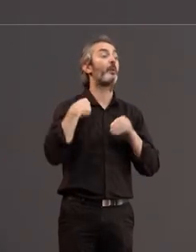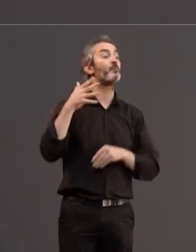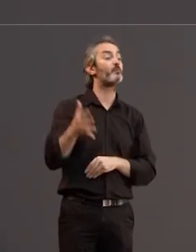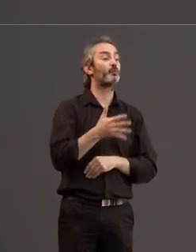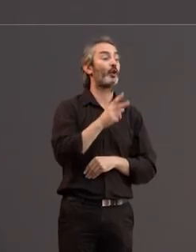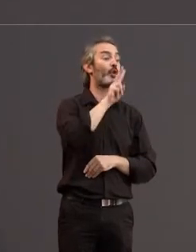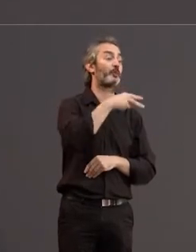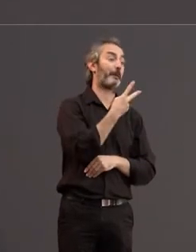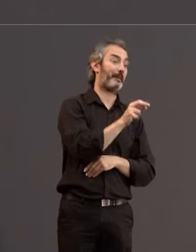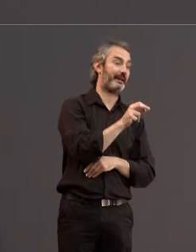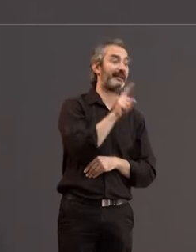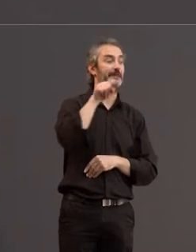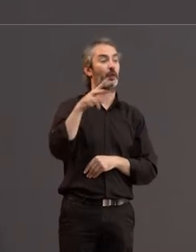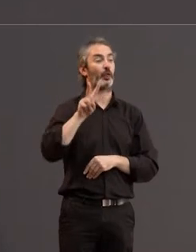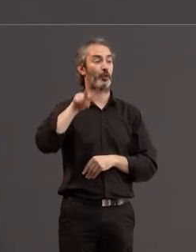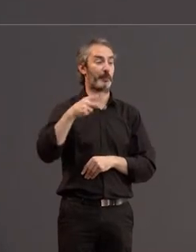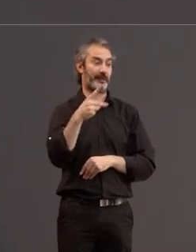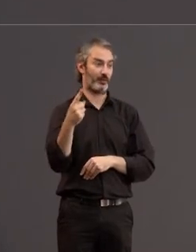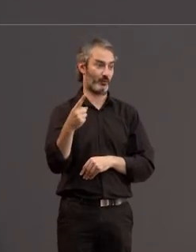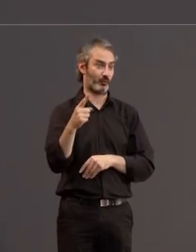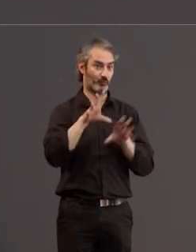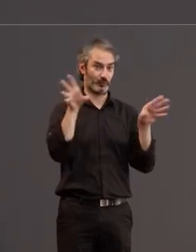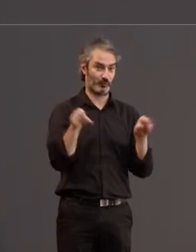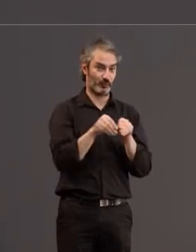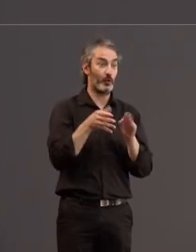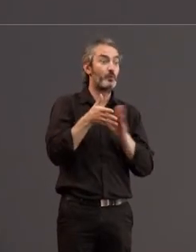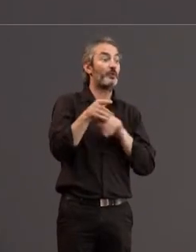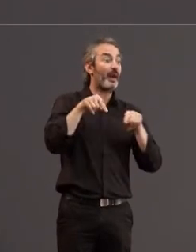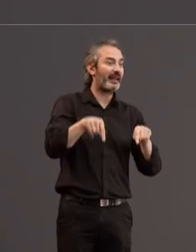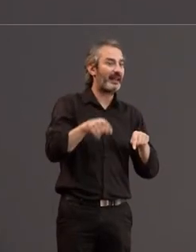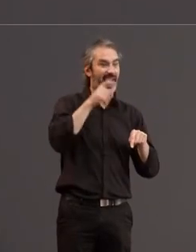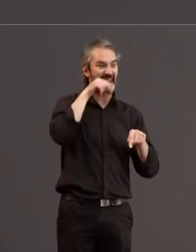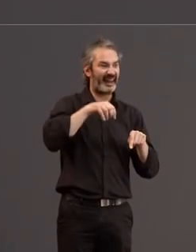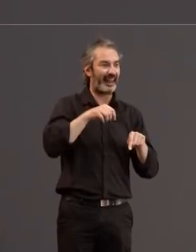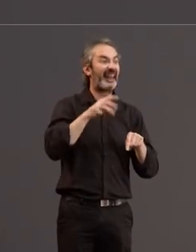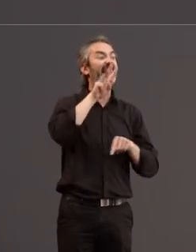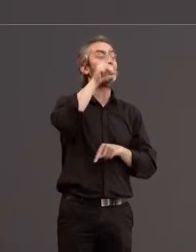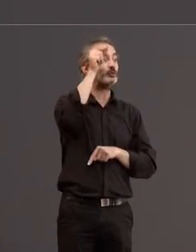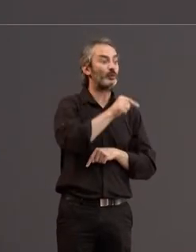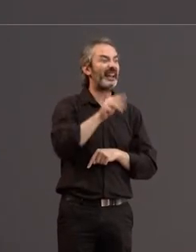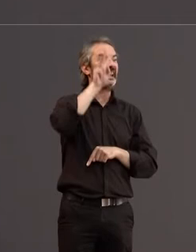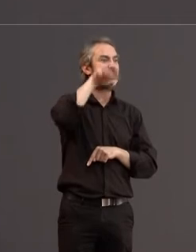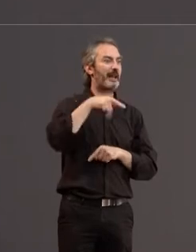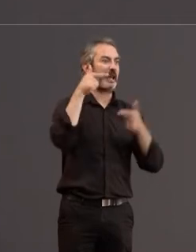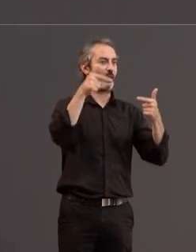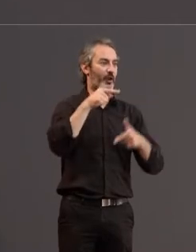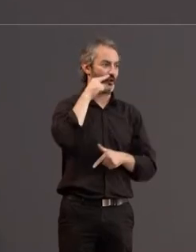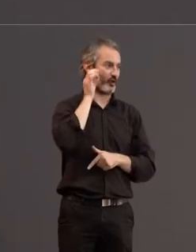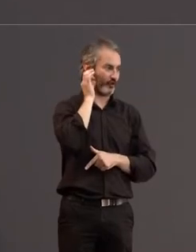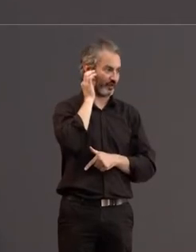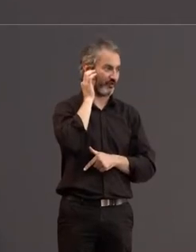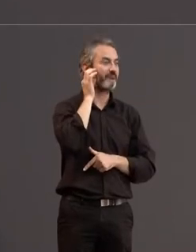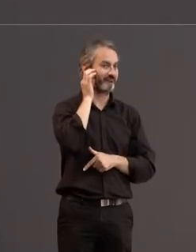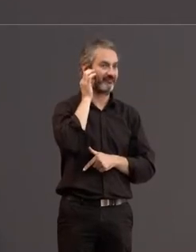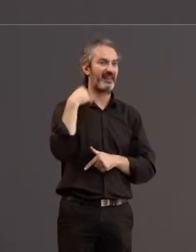promocions 2020 i 2021. És per aquest motiu que enguany sou 3.000 graduats i graduades